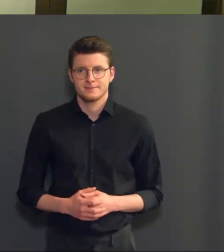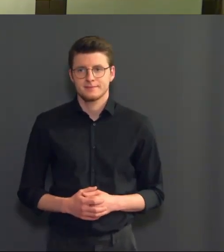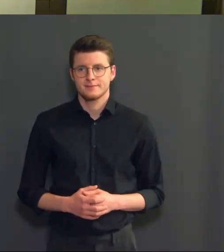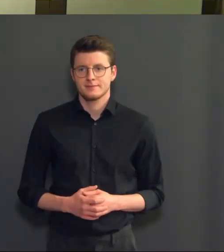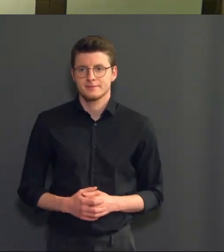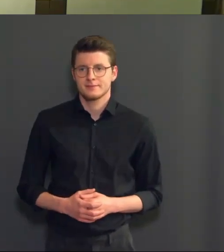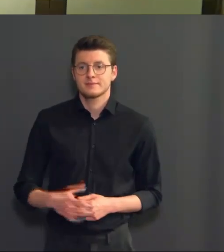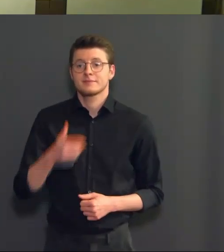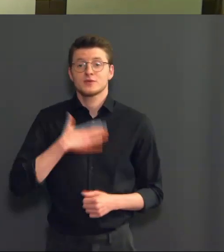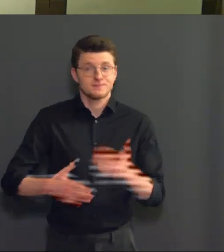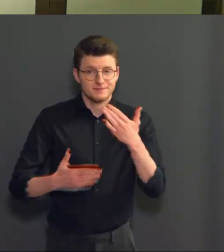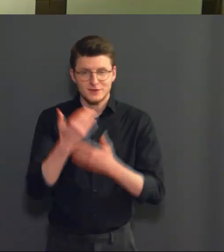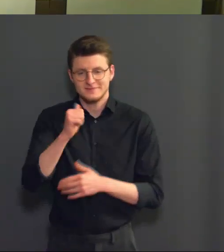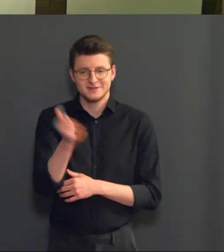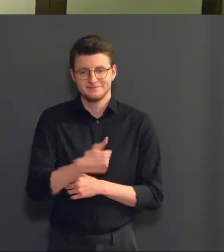Goedemorgen iedereen.